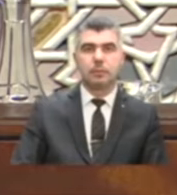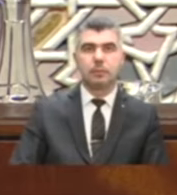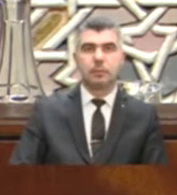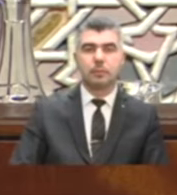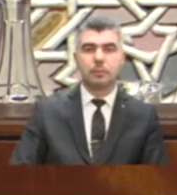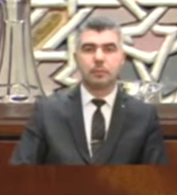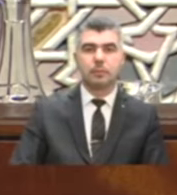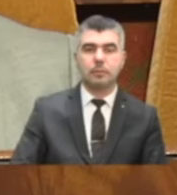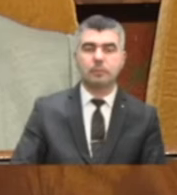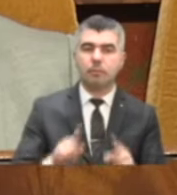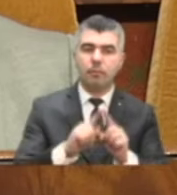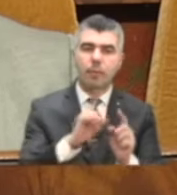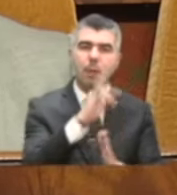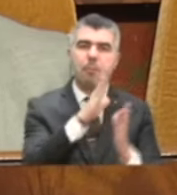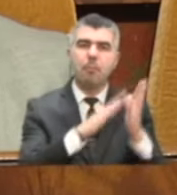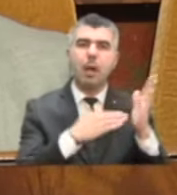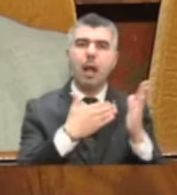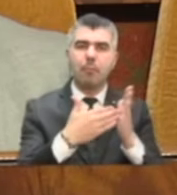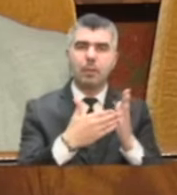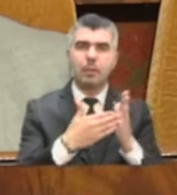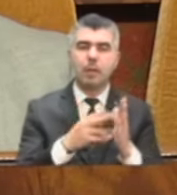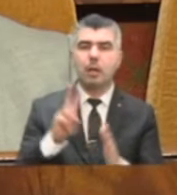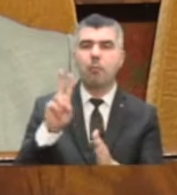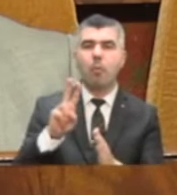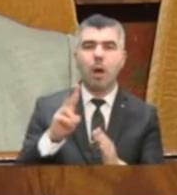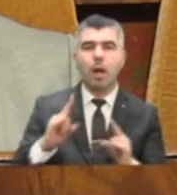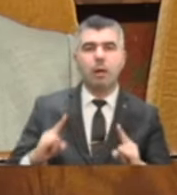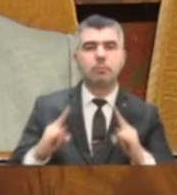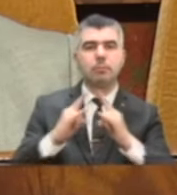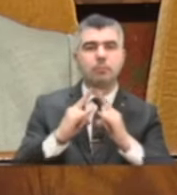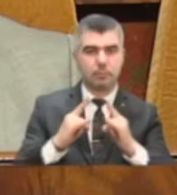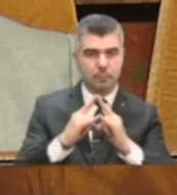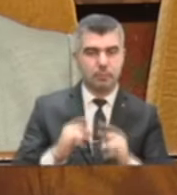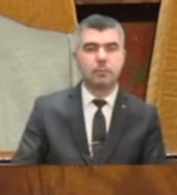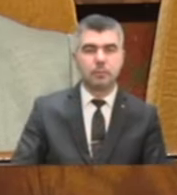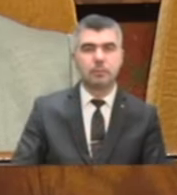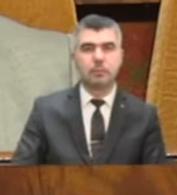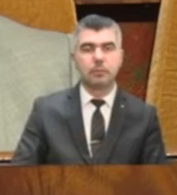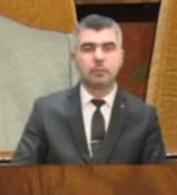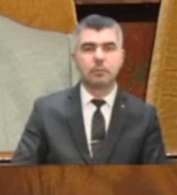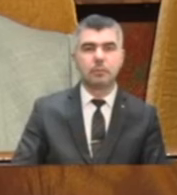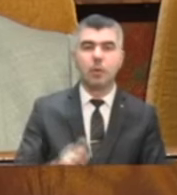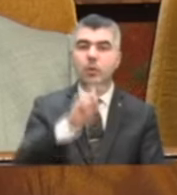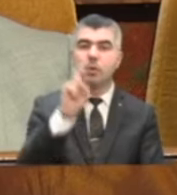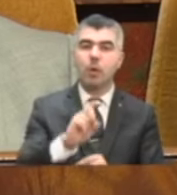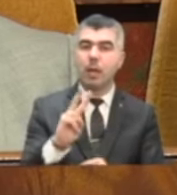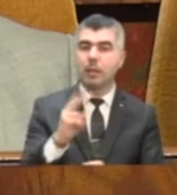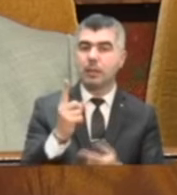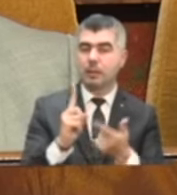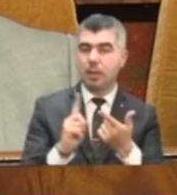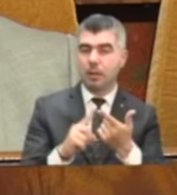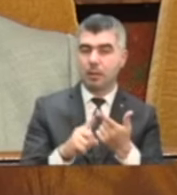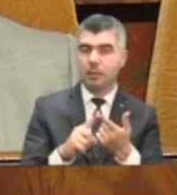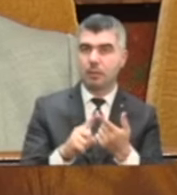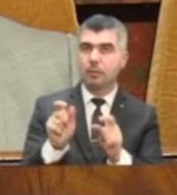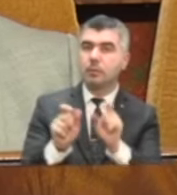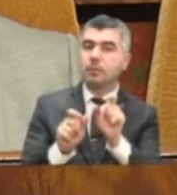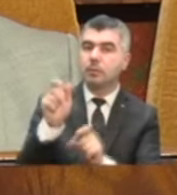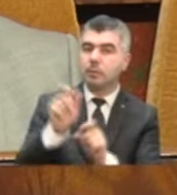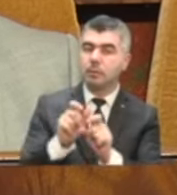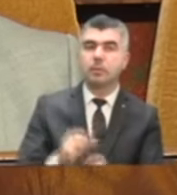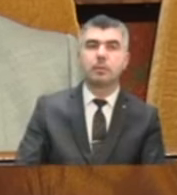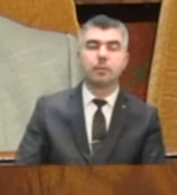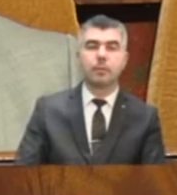عن برامج موسم التخييم نسائلكم السيد الوزير. شكرا. السؤال الثاني للسيدات والسادة النواب